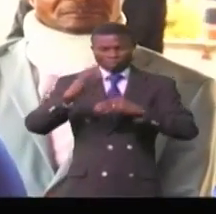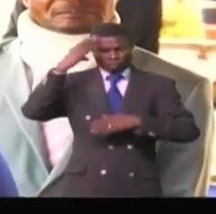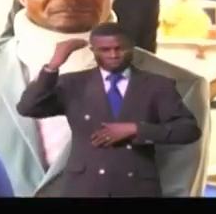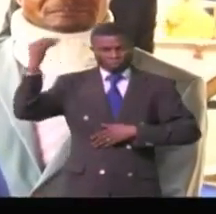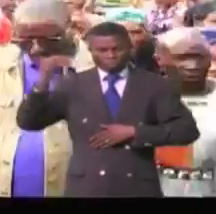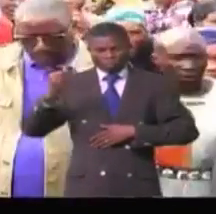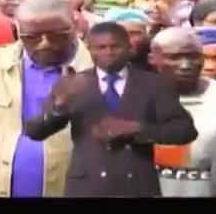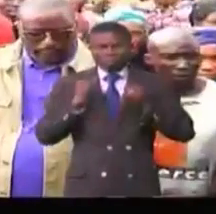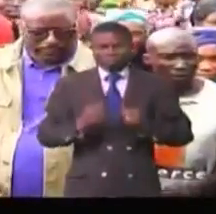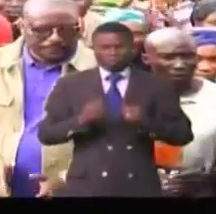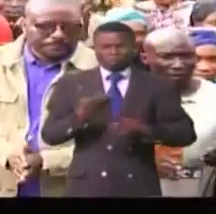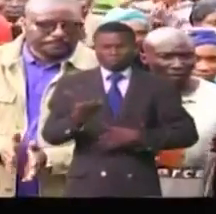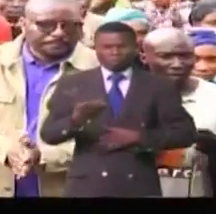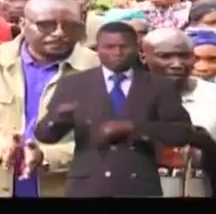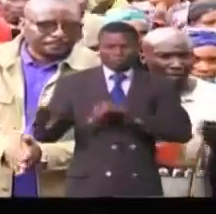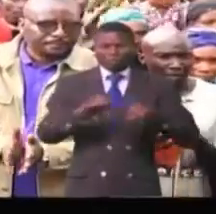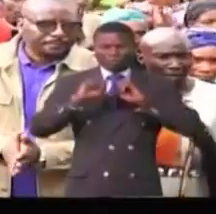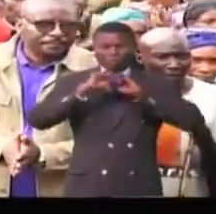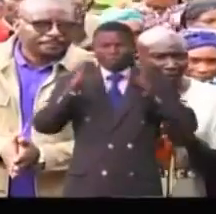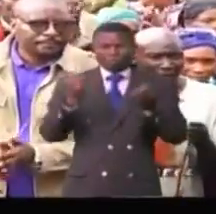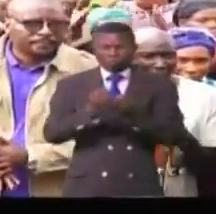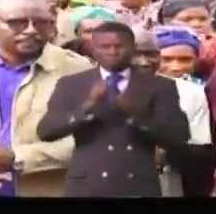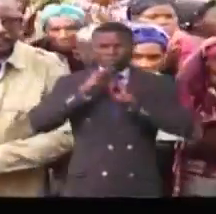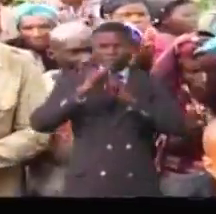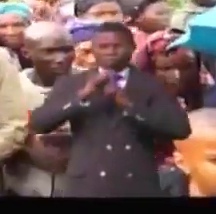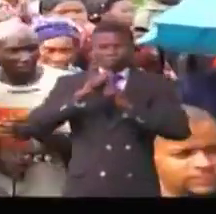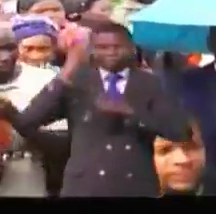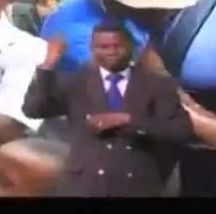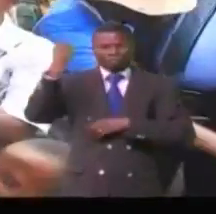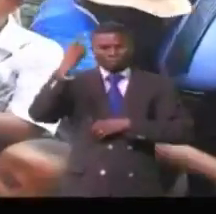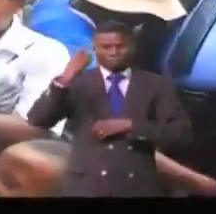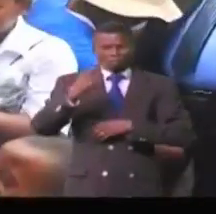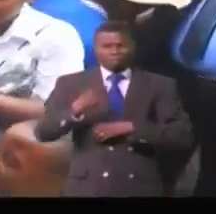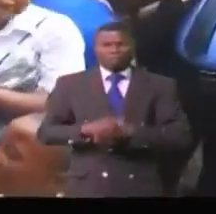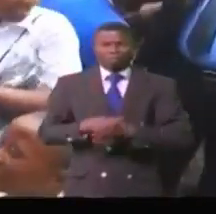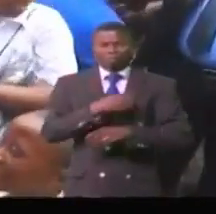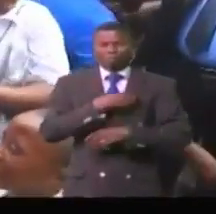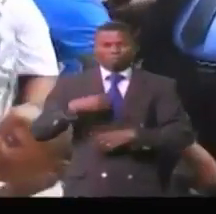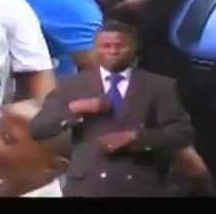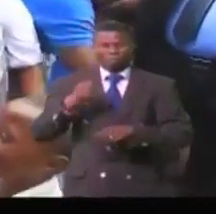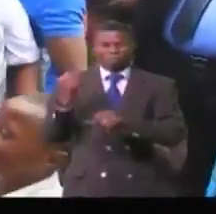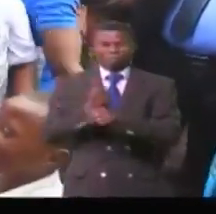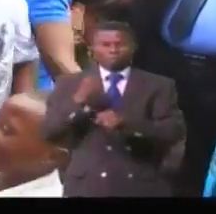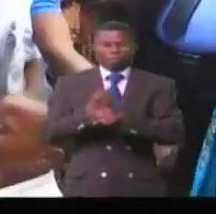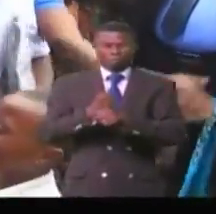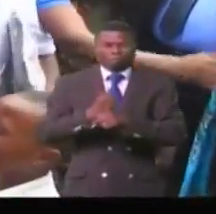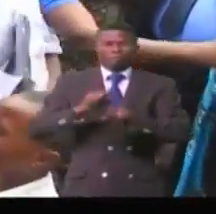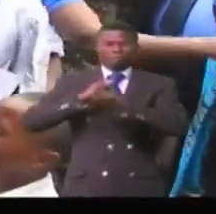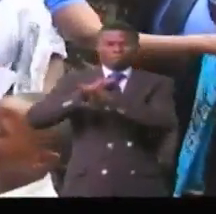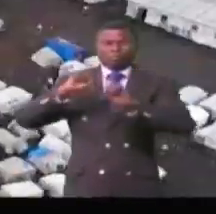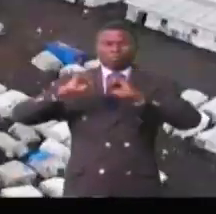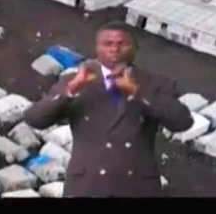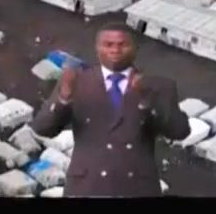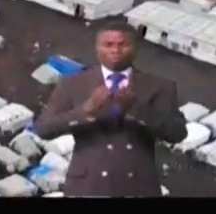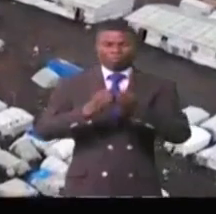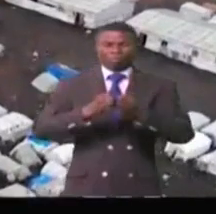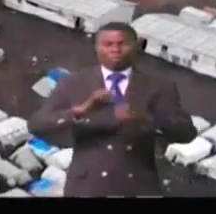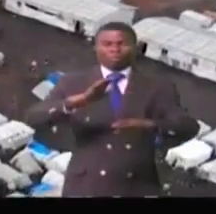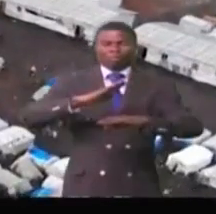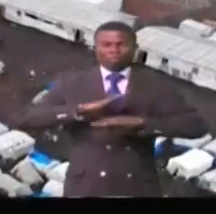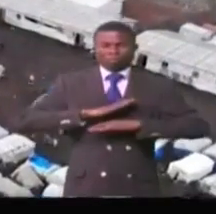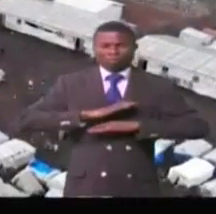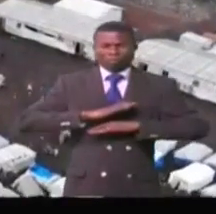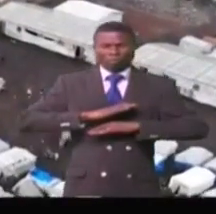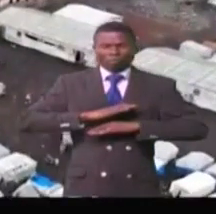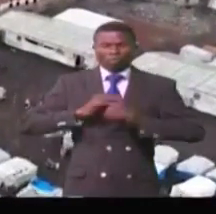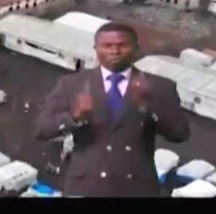et de réconfort. Cette action sociale et humanitaire posée par la patronne de l'Emploi, Travail et Prévoyance sociale vient soulager tant soit peu